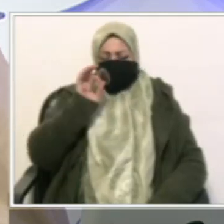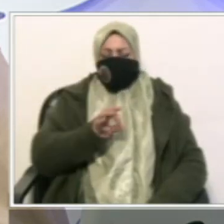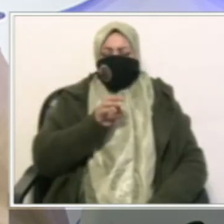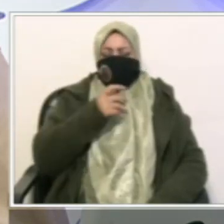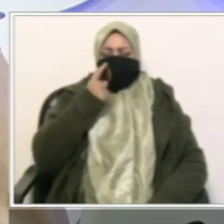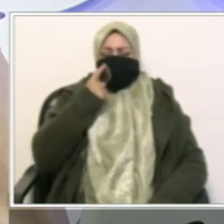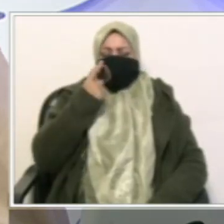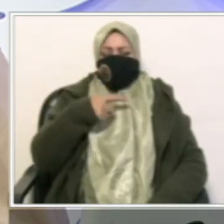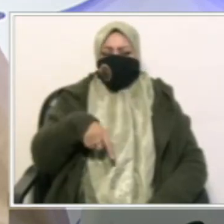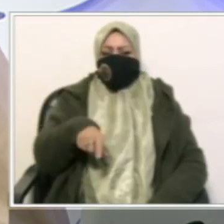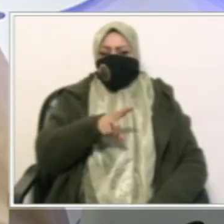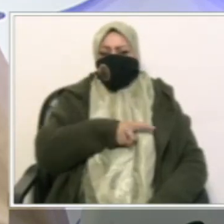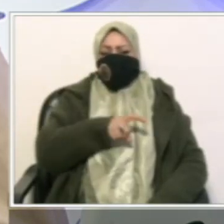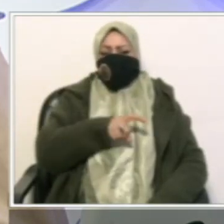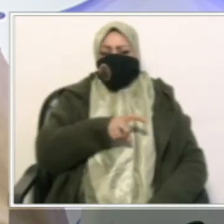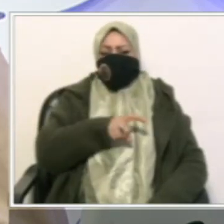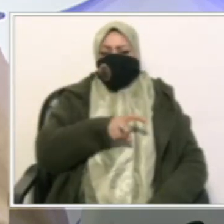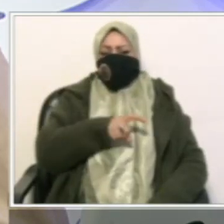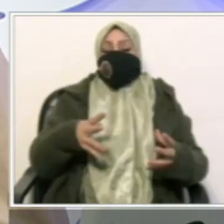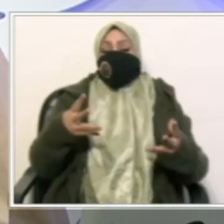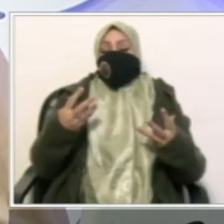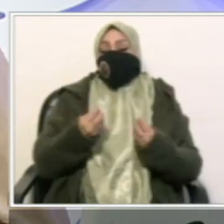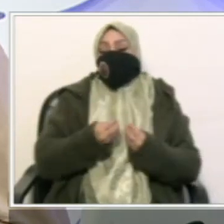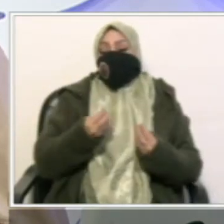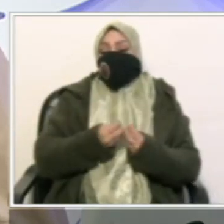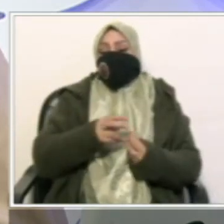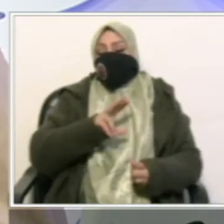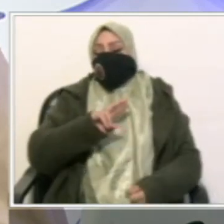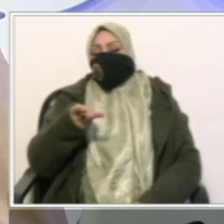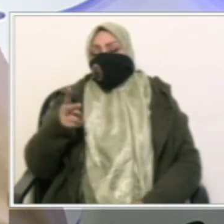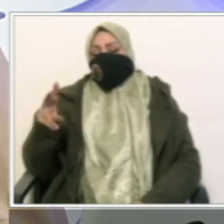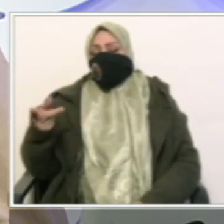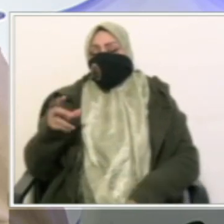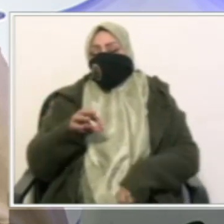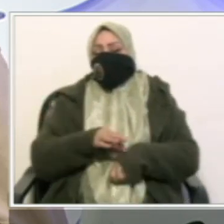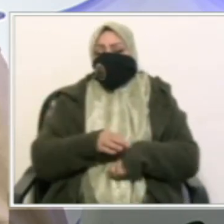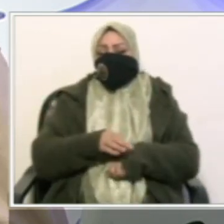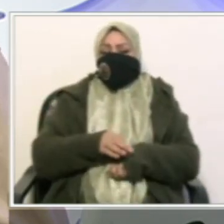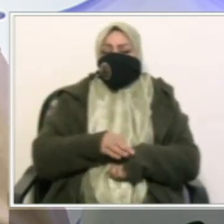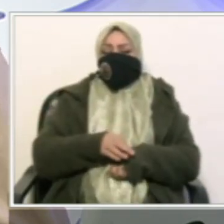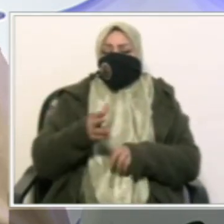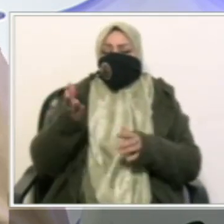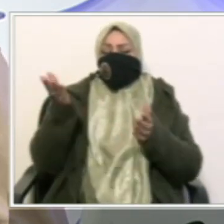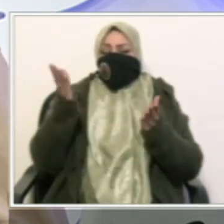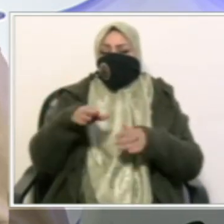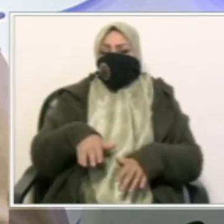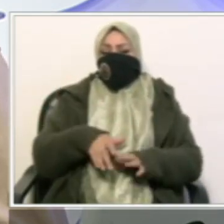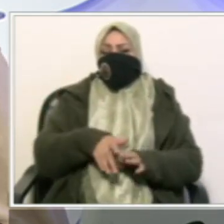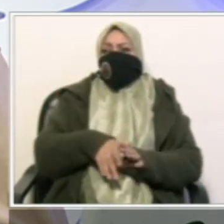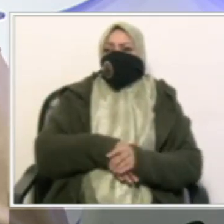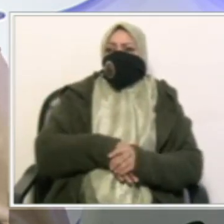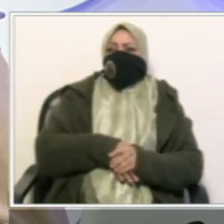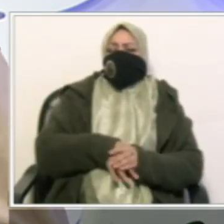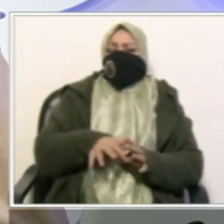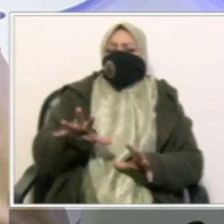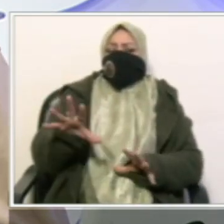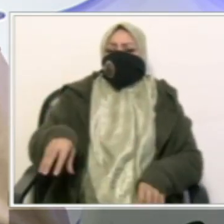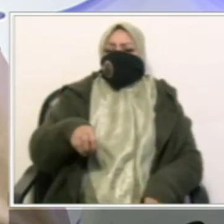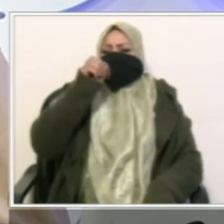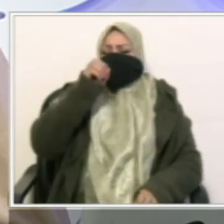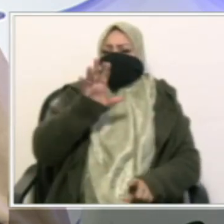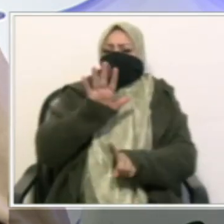من الناس. فنسأل الله عز وجل أن يخرج لنا من ينصر هذا الدين بعد أن تخاذل